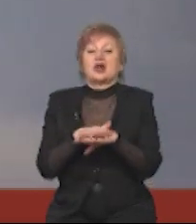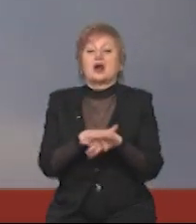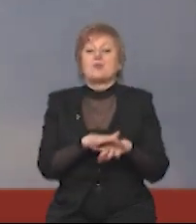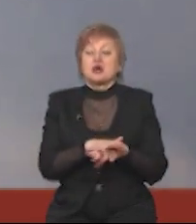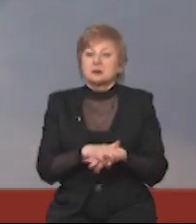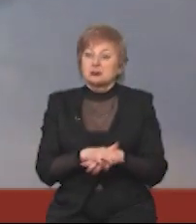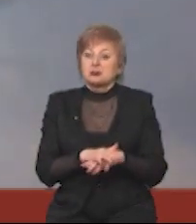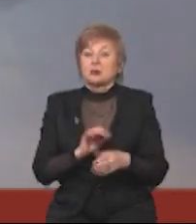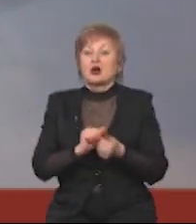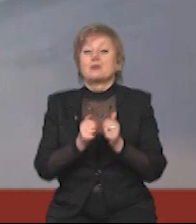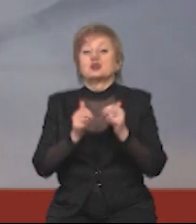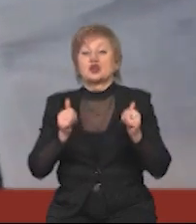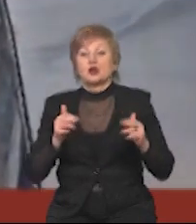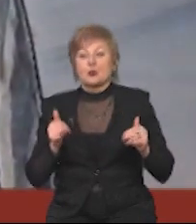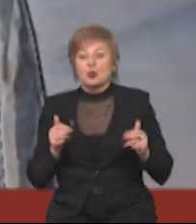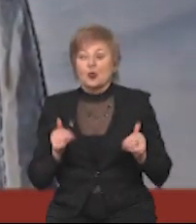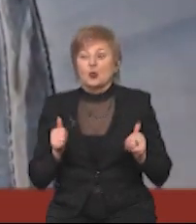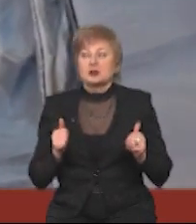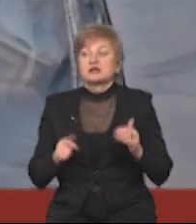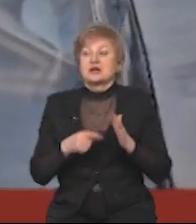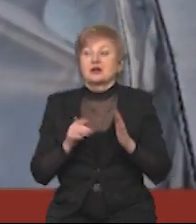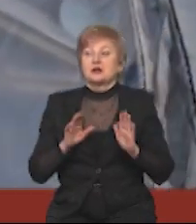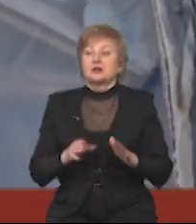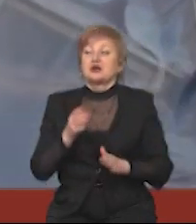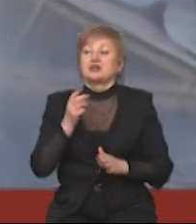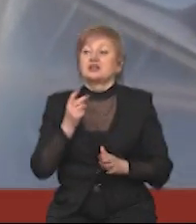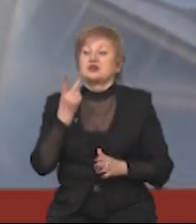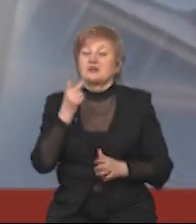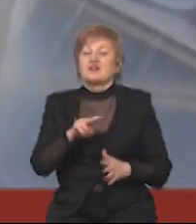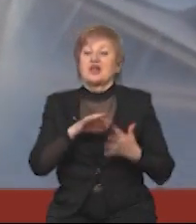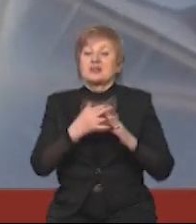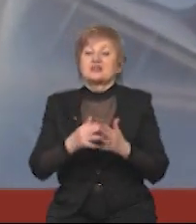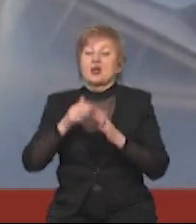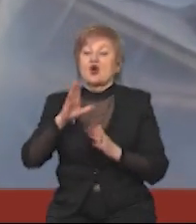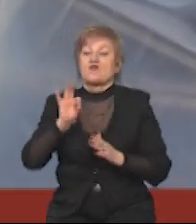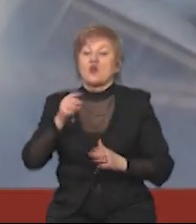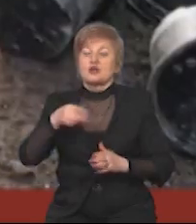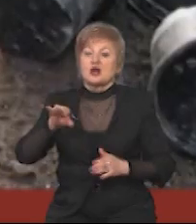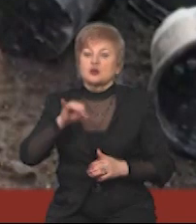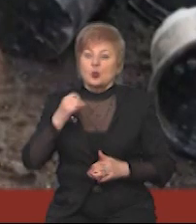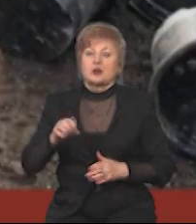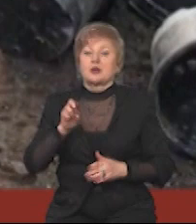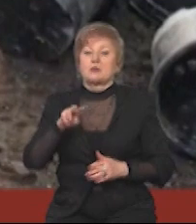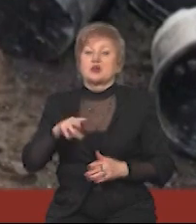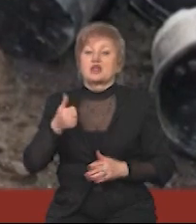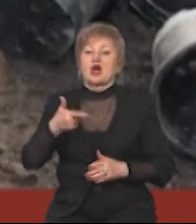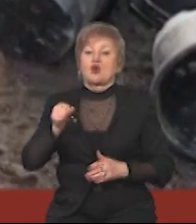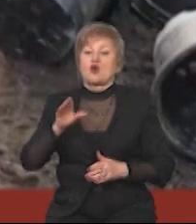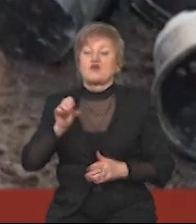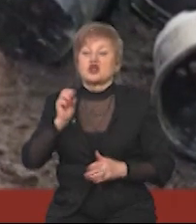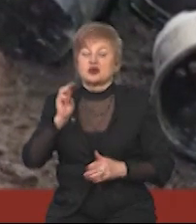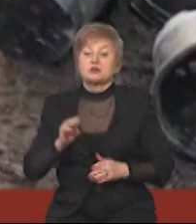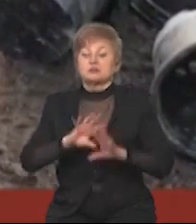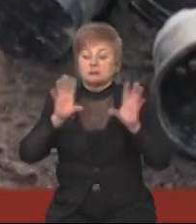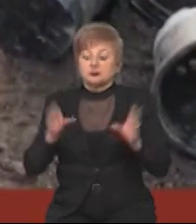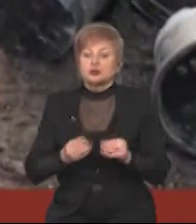громади: Кам'янська-Дніпровська міська громада та 2 сільські, Водянська громада та Благовіщенська. Проживає